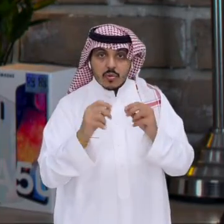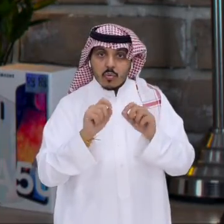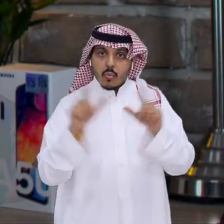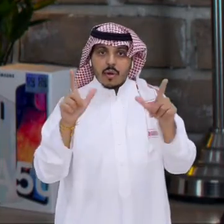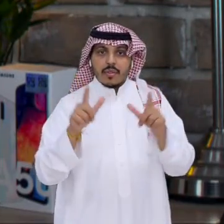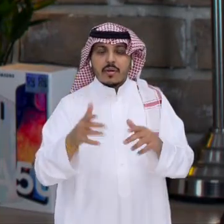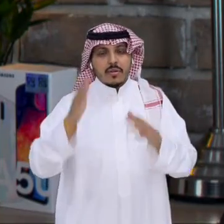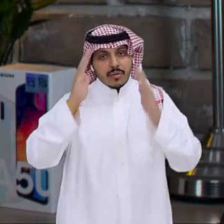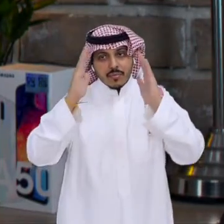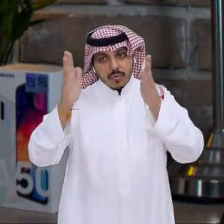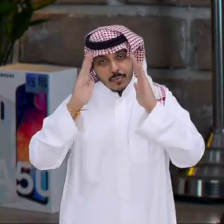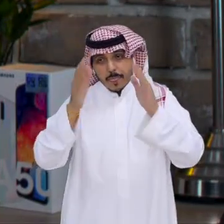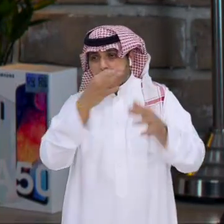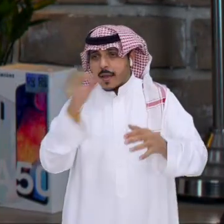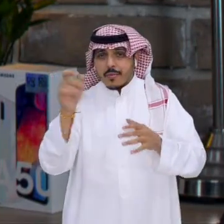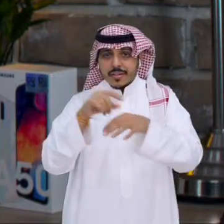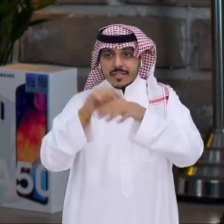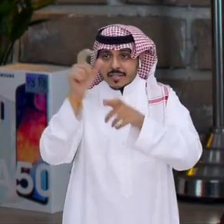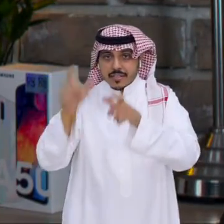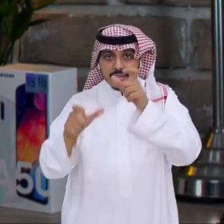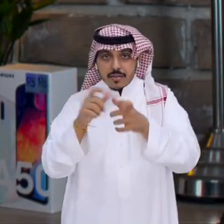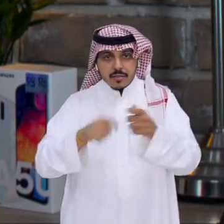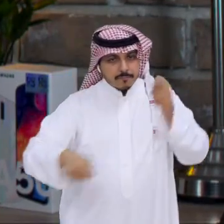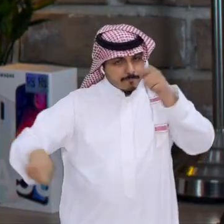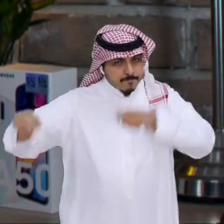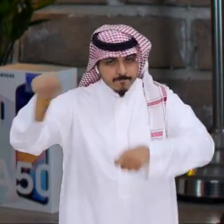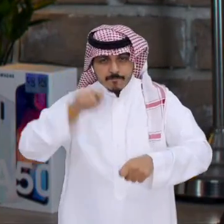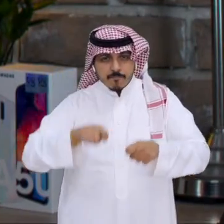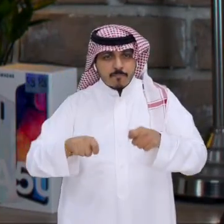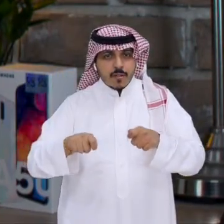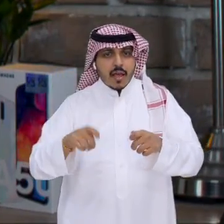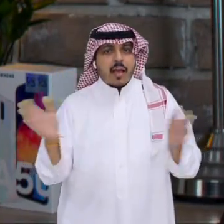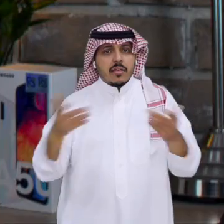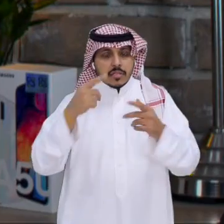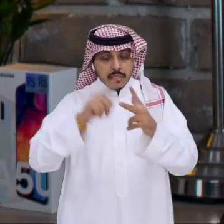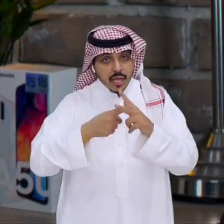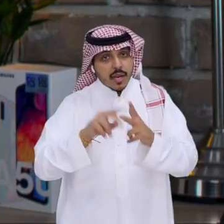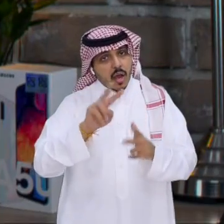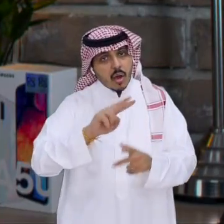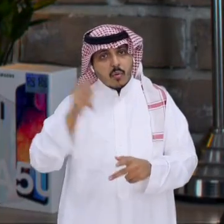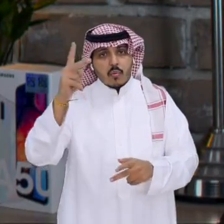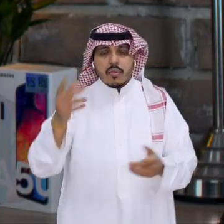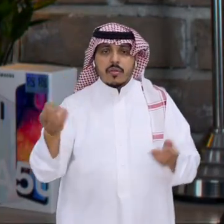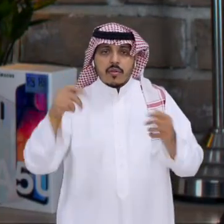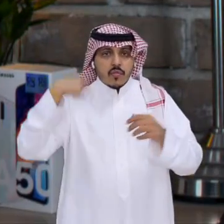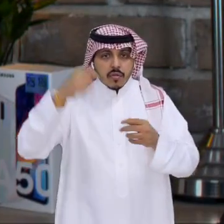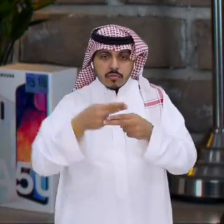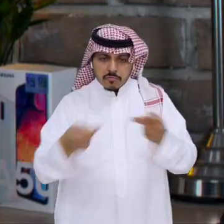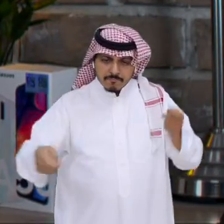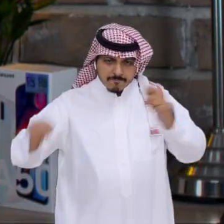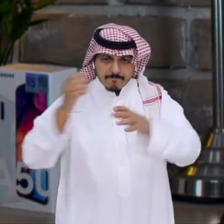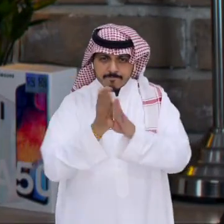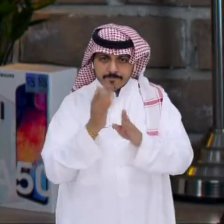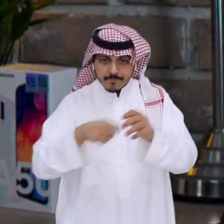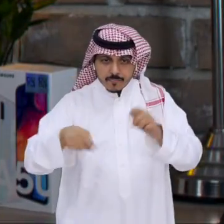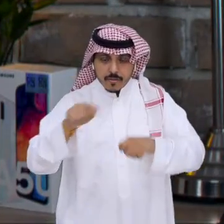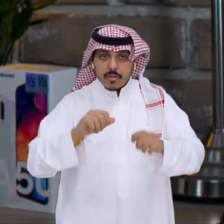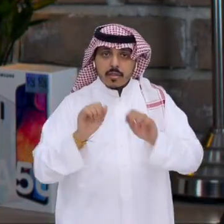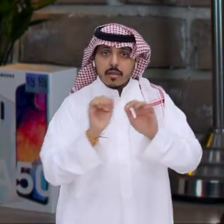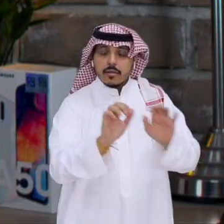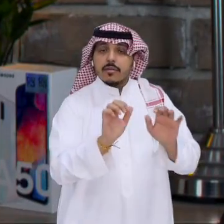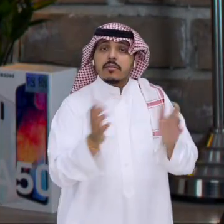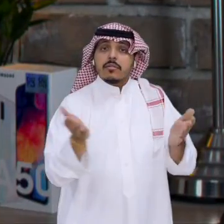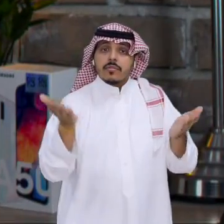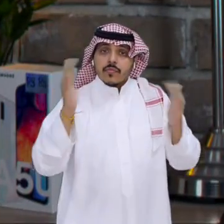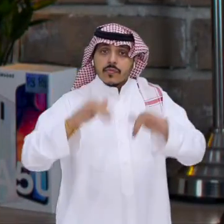لأي واحد يصنع محتوى سواء محتوى تقني أو غير تقني، والله يعلم الشيء اللي نواجهه من مشاكل من كثير من الشركات، والحمد لله أنه هذا النوع